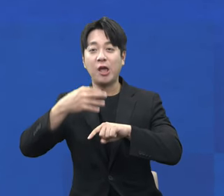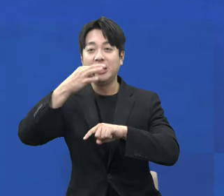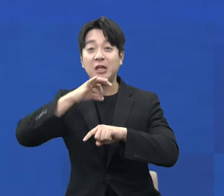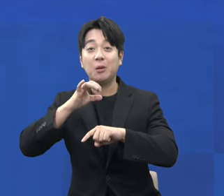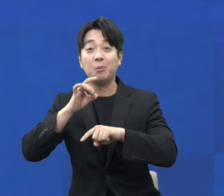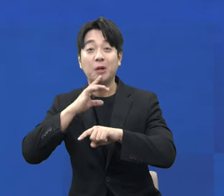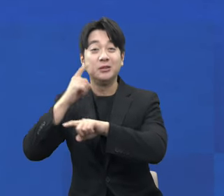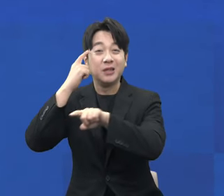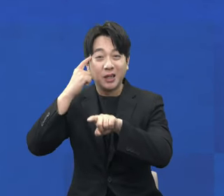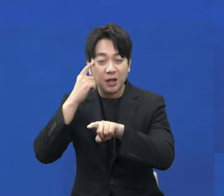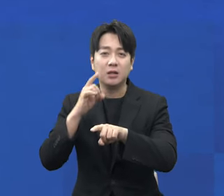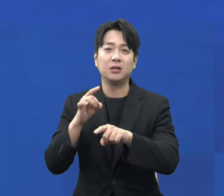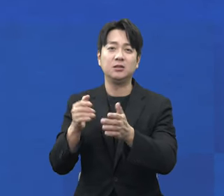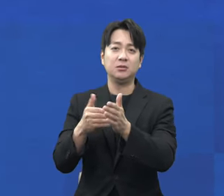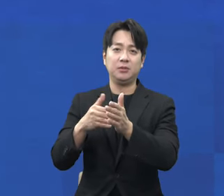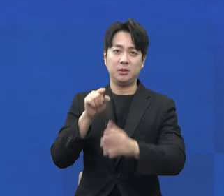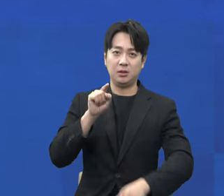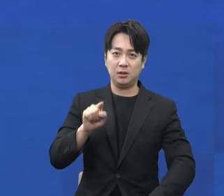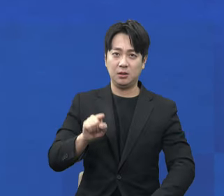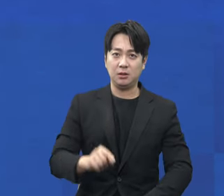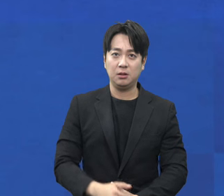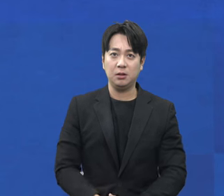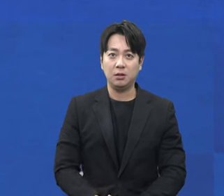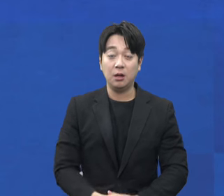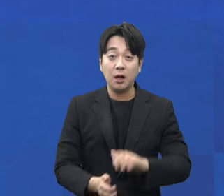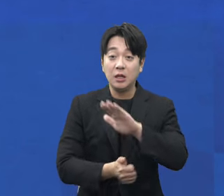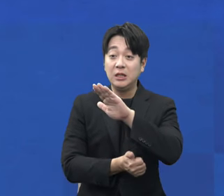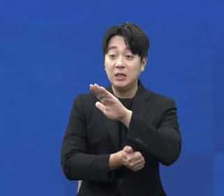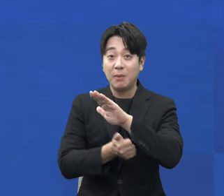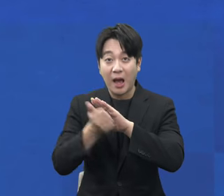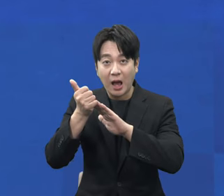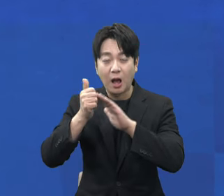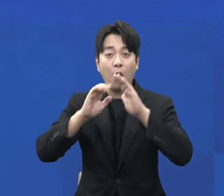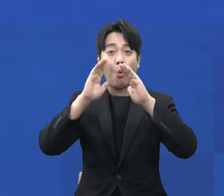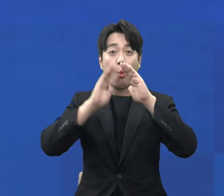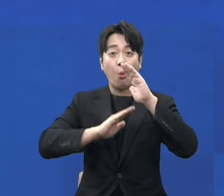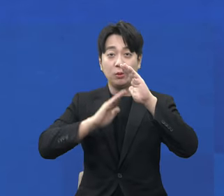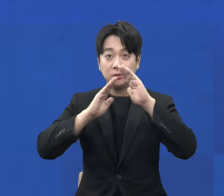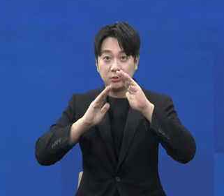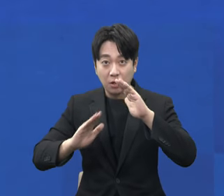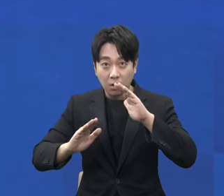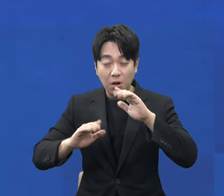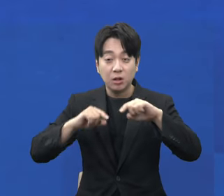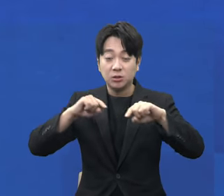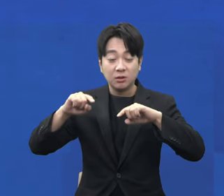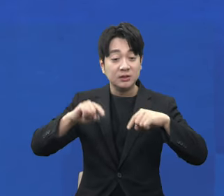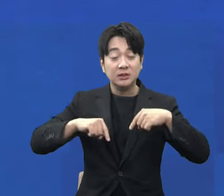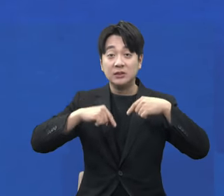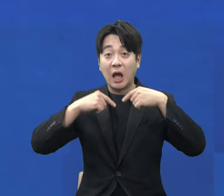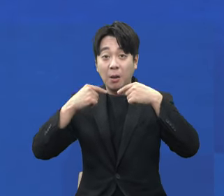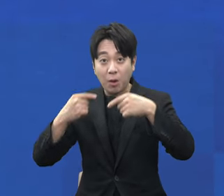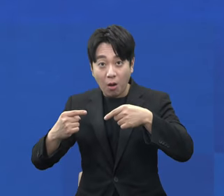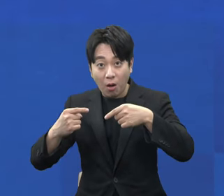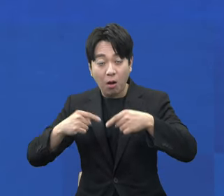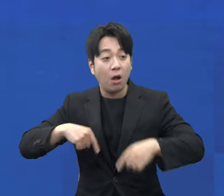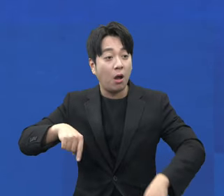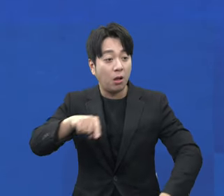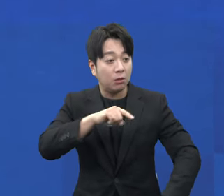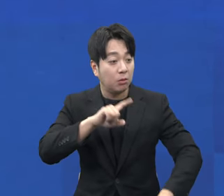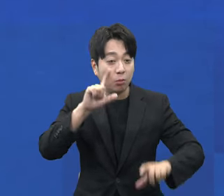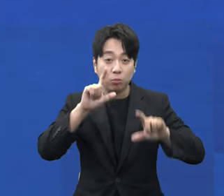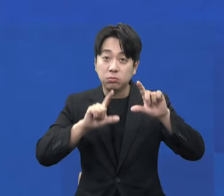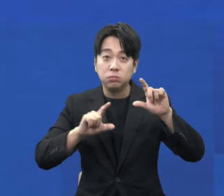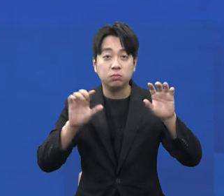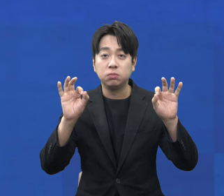말았습니다. 희망, 그리고 공정, 참여, 공허한 구호에 그치고